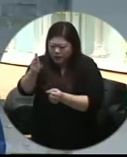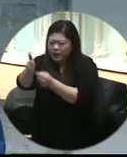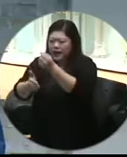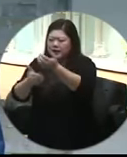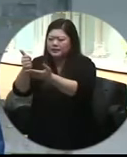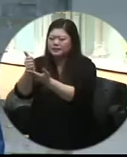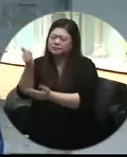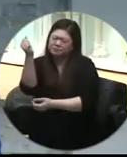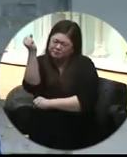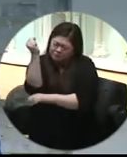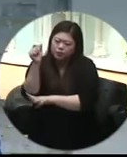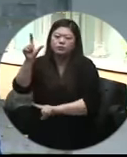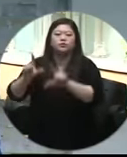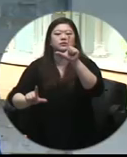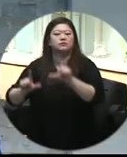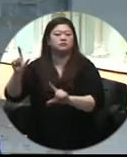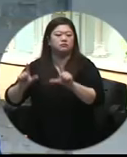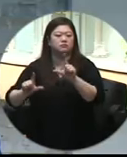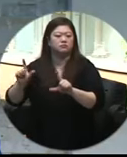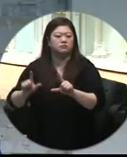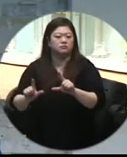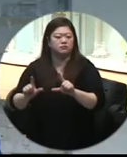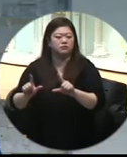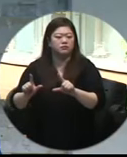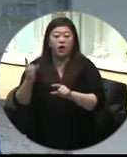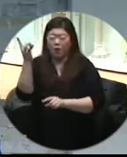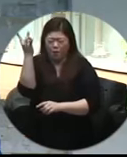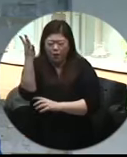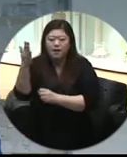육신의 옷을 입고 온 하나님이라.